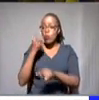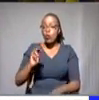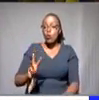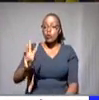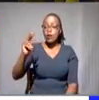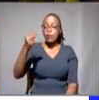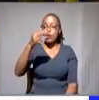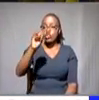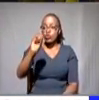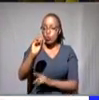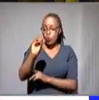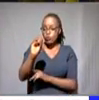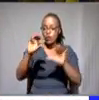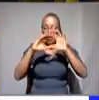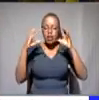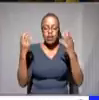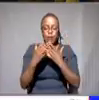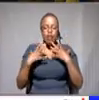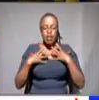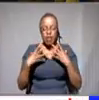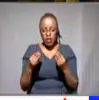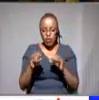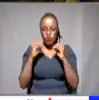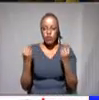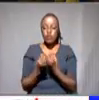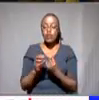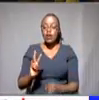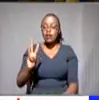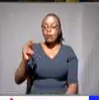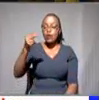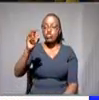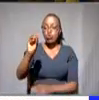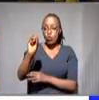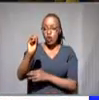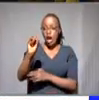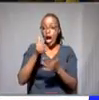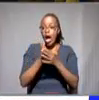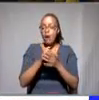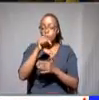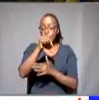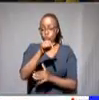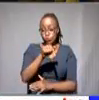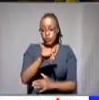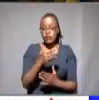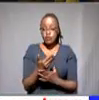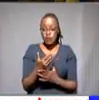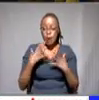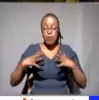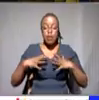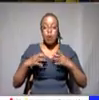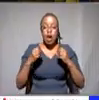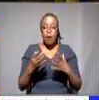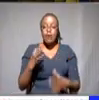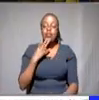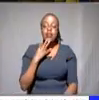wadhi niruo World Health Organization kaa niruo WHO. Gukinya mudanya wao mwuthi. Ado girimaga na